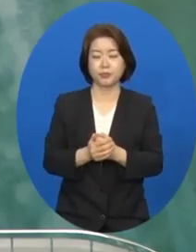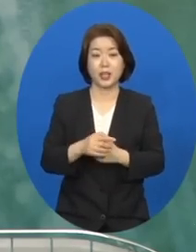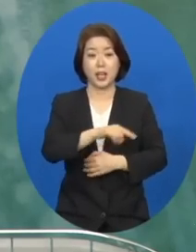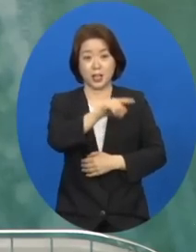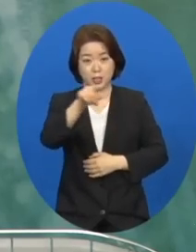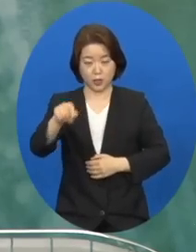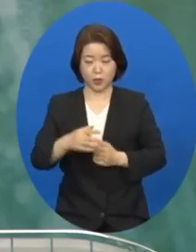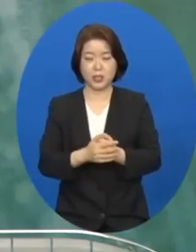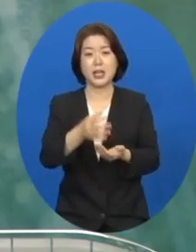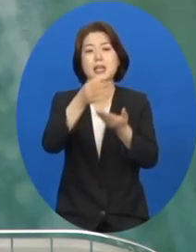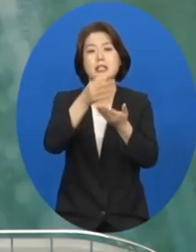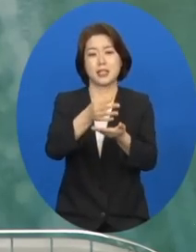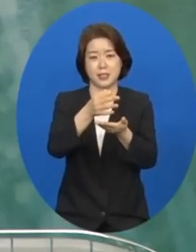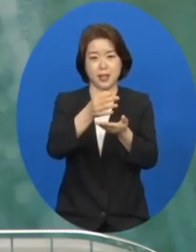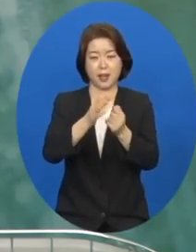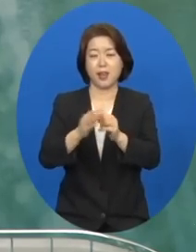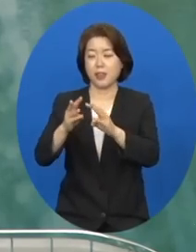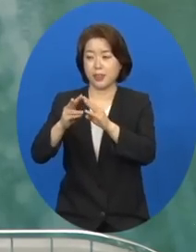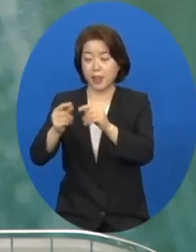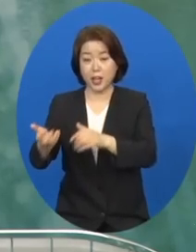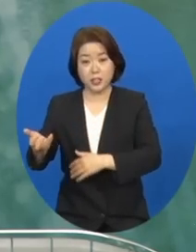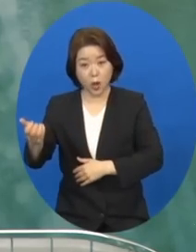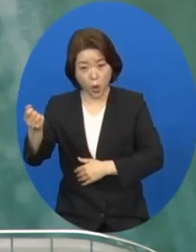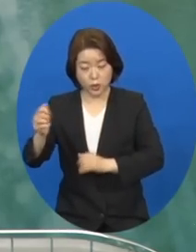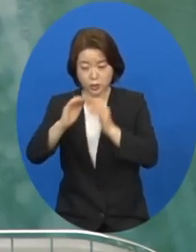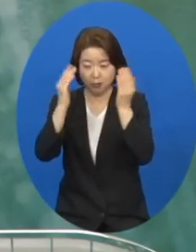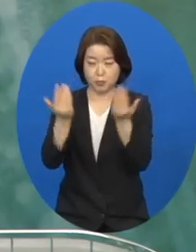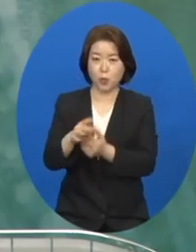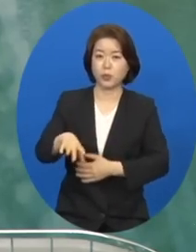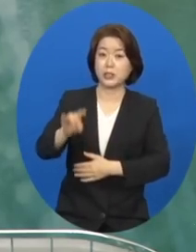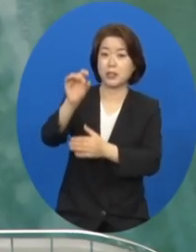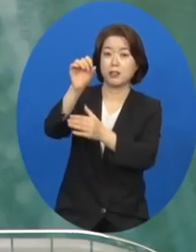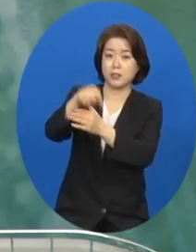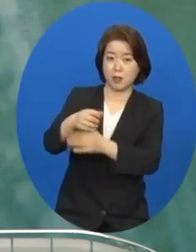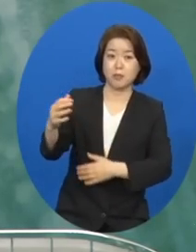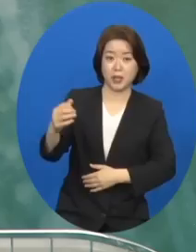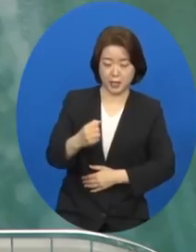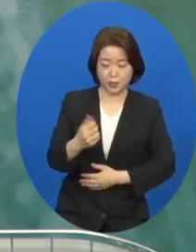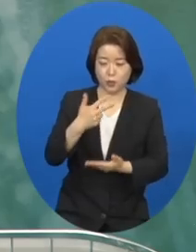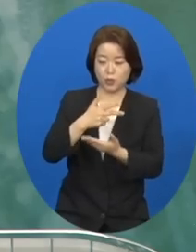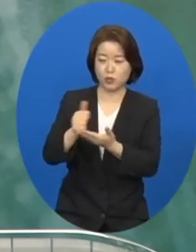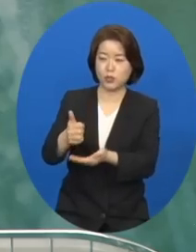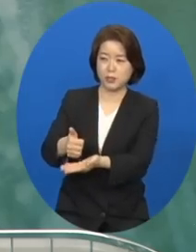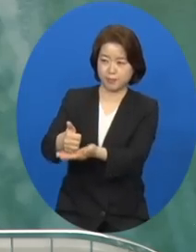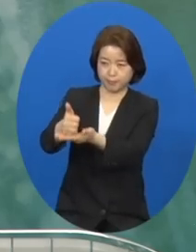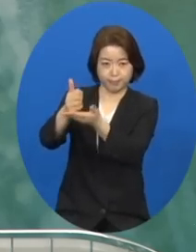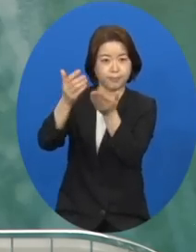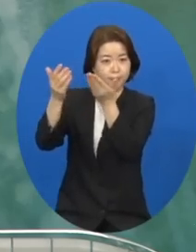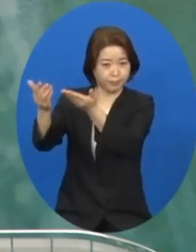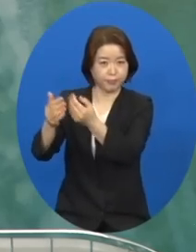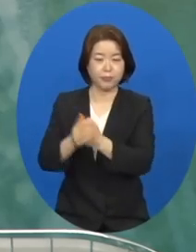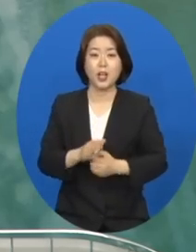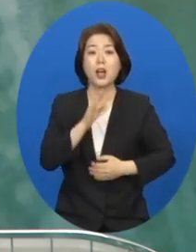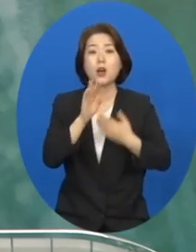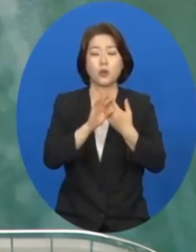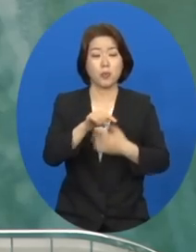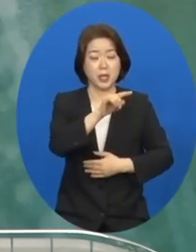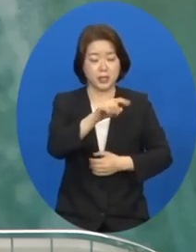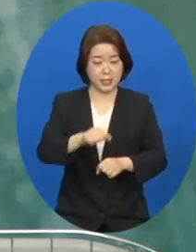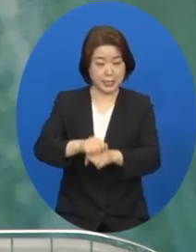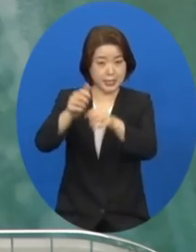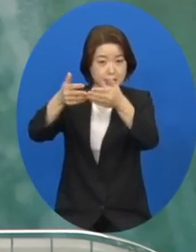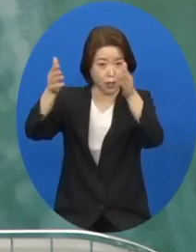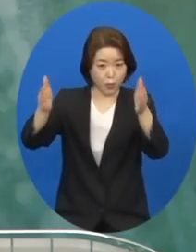잔 너희의 재산과 땅에서 얻은 모든 첫 열매로 주님을 공경하여 라 그러면 너의 창구가